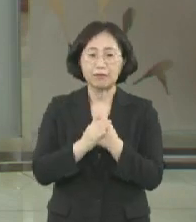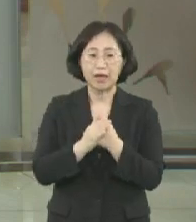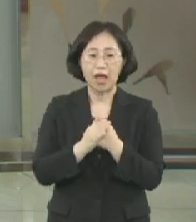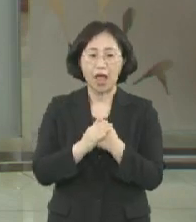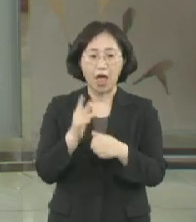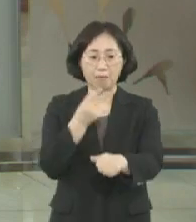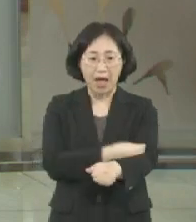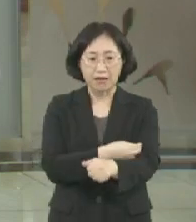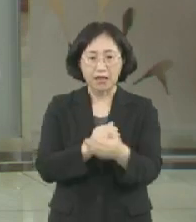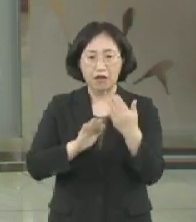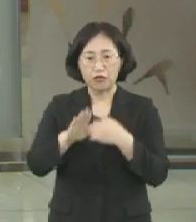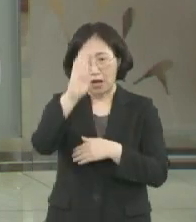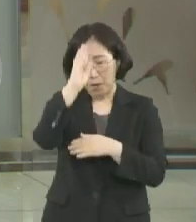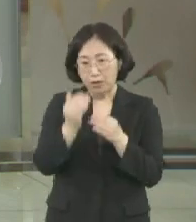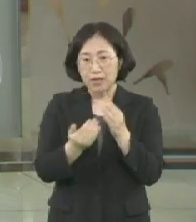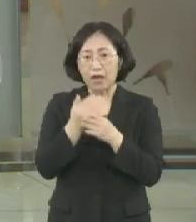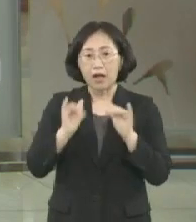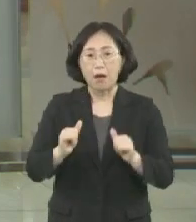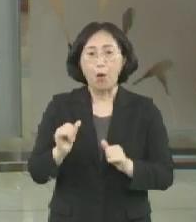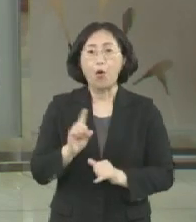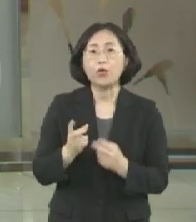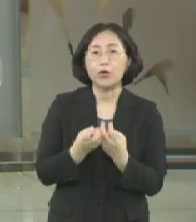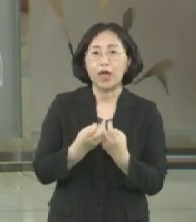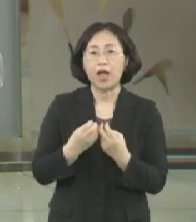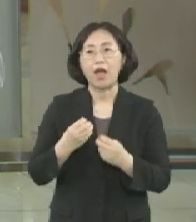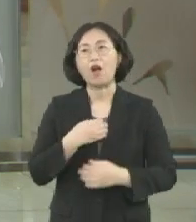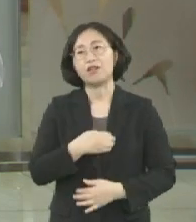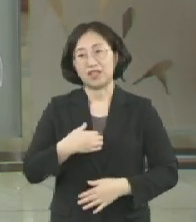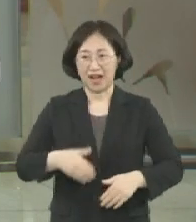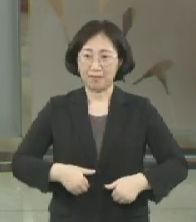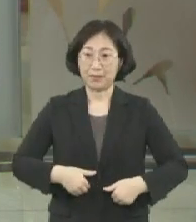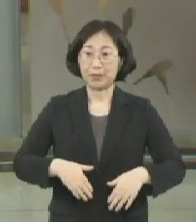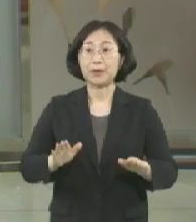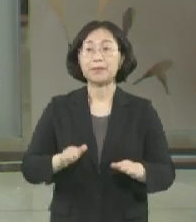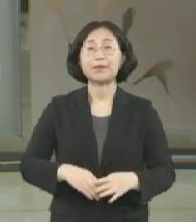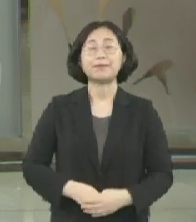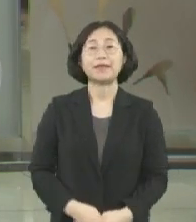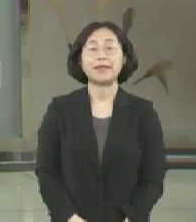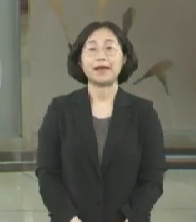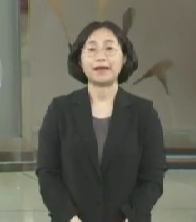갖지 않으셔도 되겠습니다. TJB 닥터리포트 정직입니다.